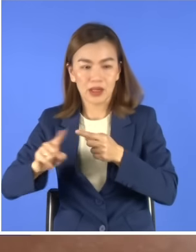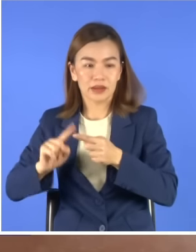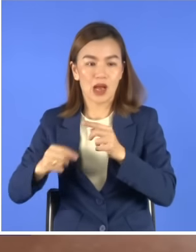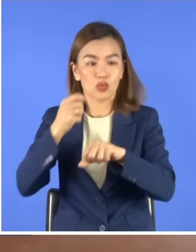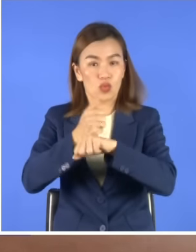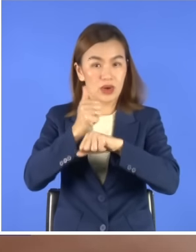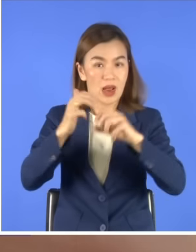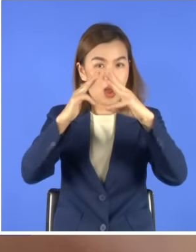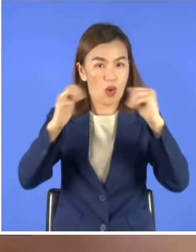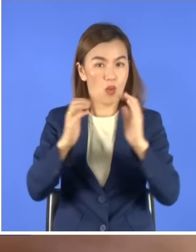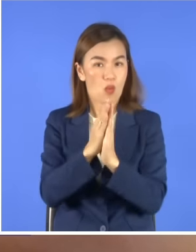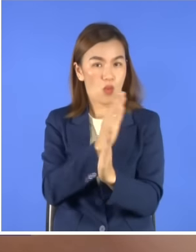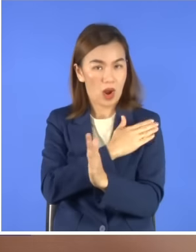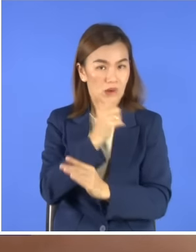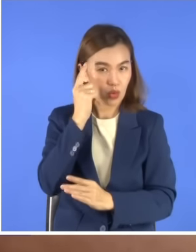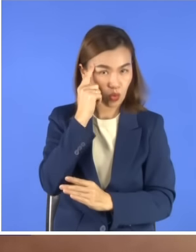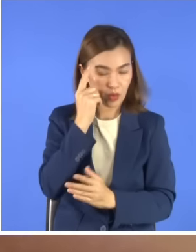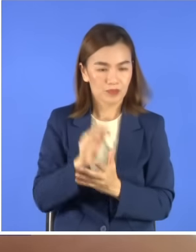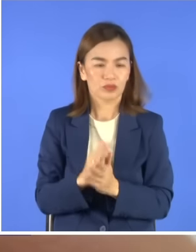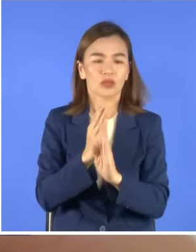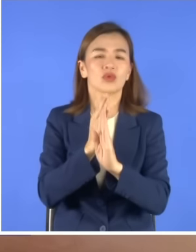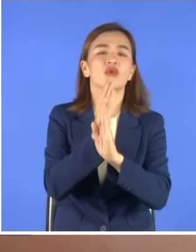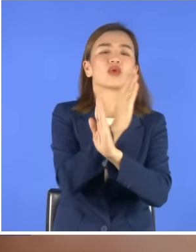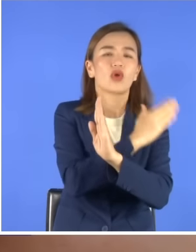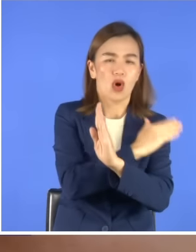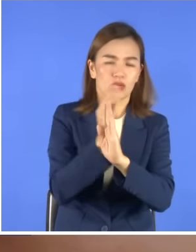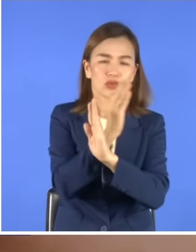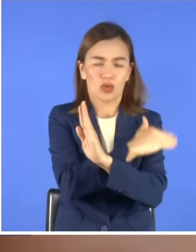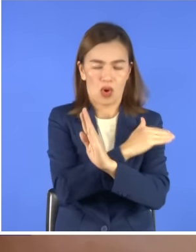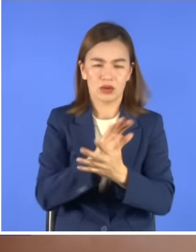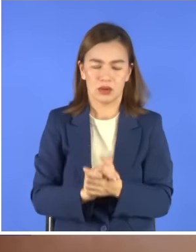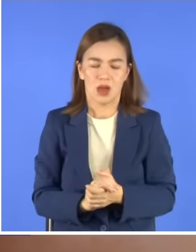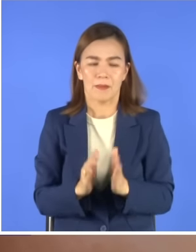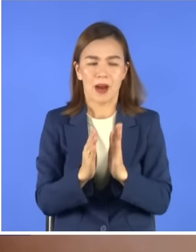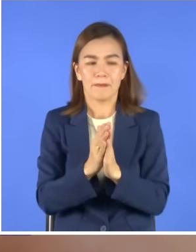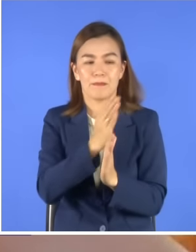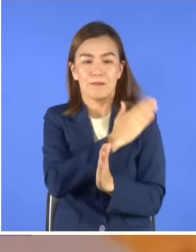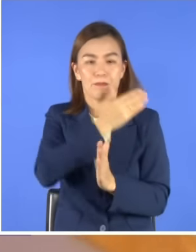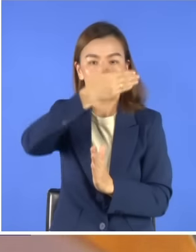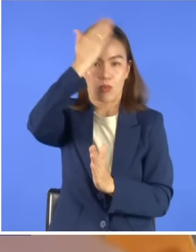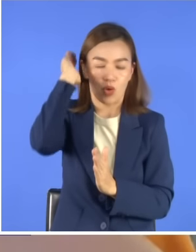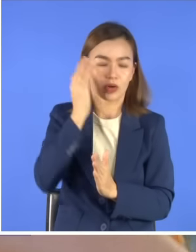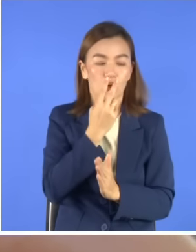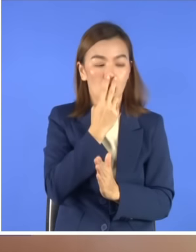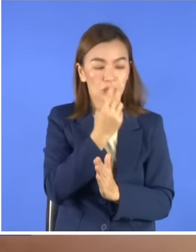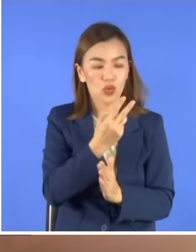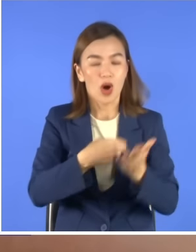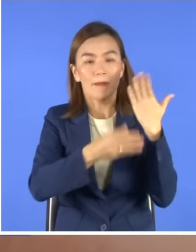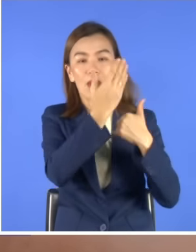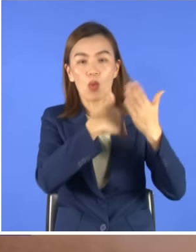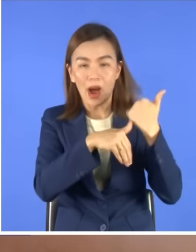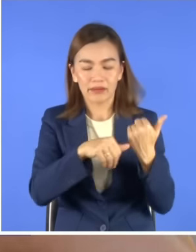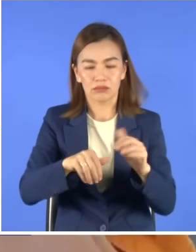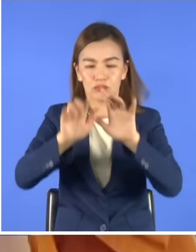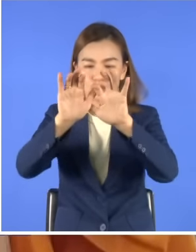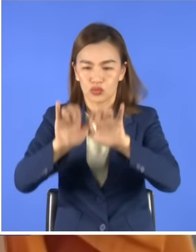ก่อนที่พระจะมาบวชที่วัดจะขอดูใบประวัติคดีอาชญากรรมก่อนพอตรวจสอบเช็คแล้วถ้ามีประวัติอาชญากรรมเนี่ยก็จ